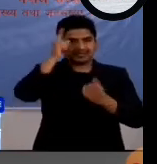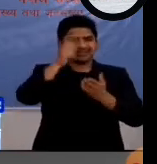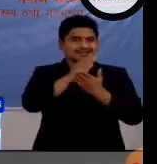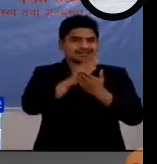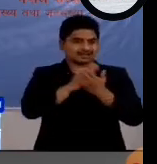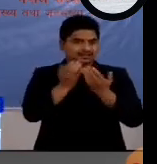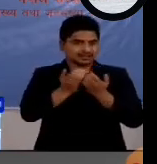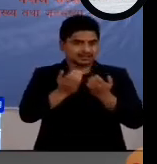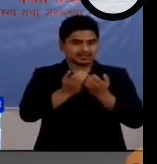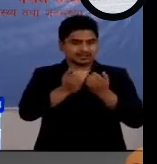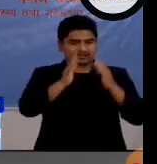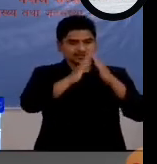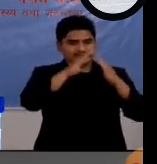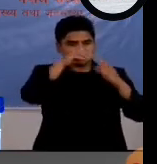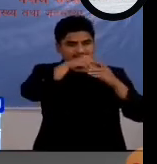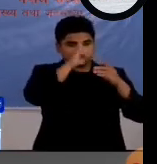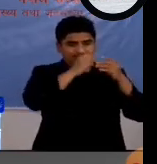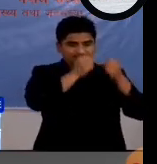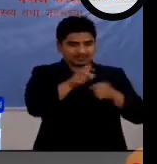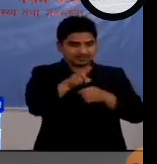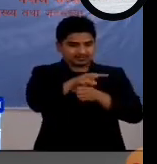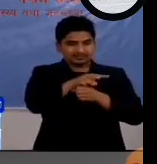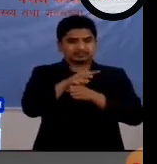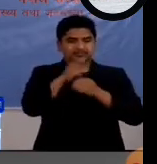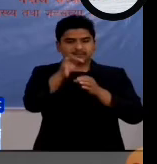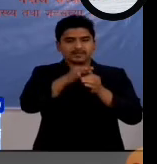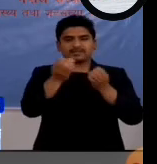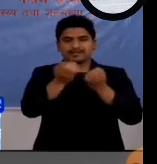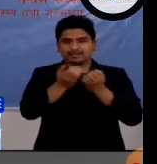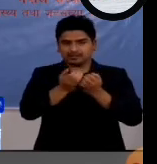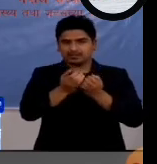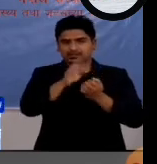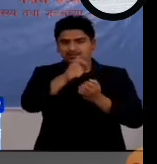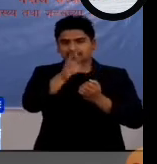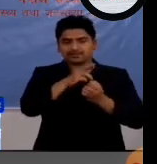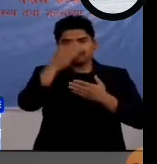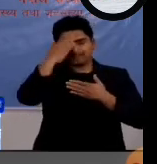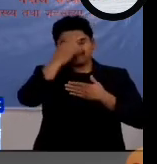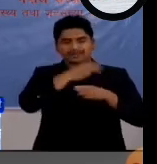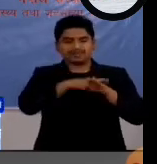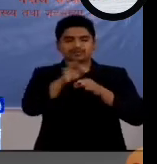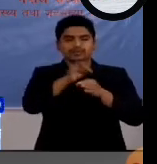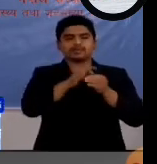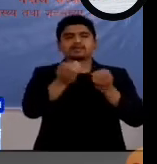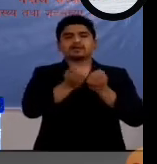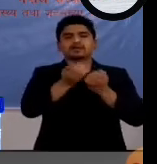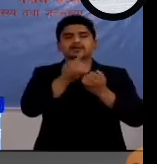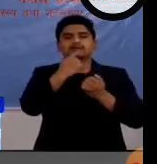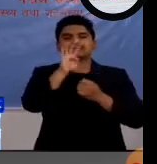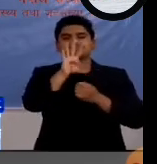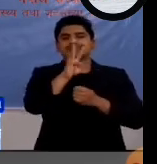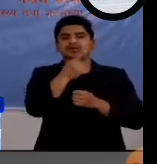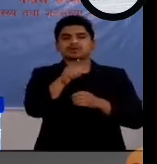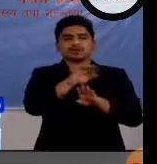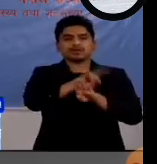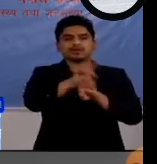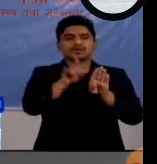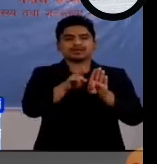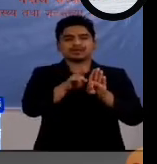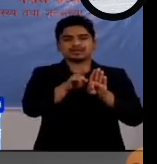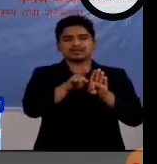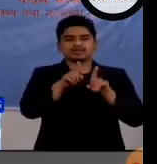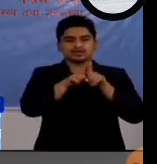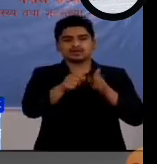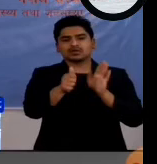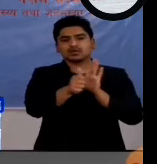जनचेतनाको कार्यक्रमहरू गर्ने, क्वारेन्टाइन र निगरानीको व्यवस्थापन गर्ने र बिरामीको व्यवस्थापन गर्ने भनेर 4 वटा रणनीति